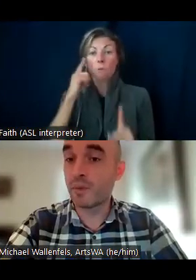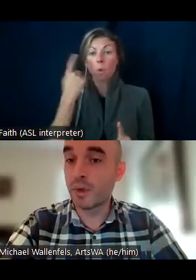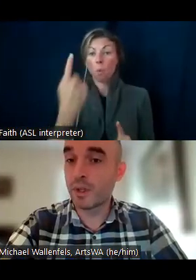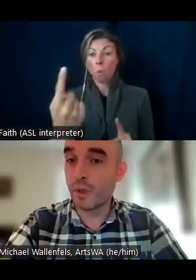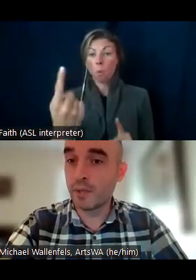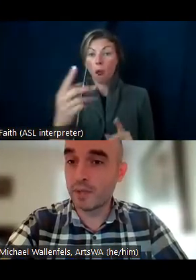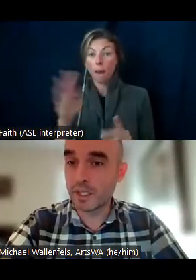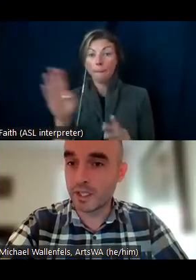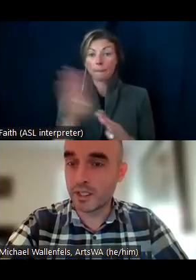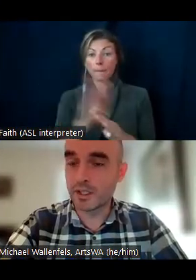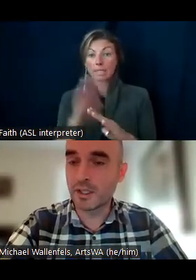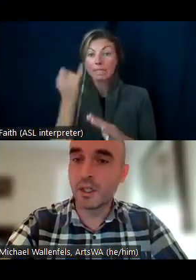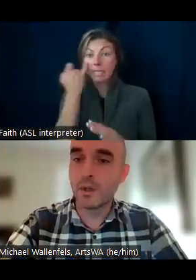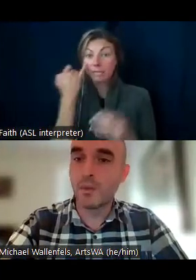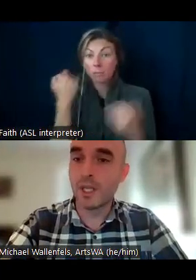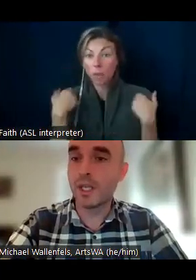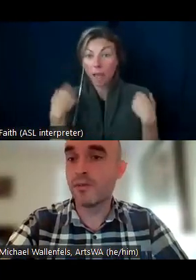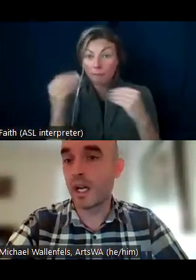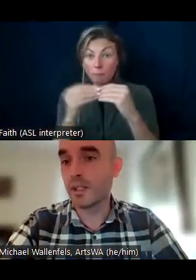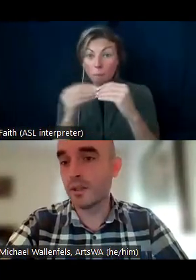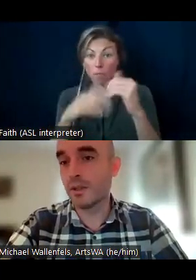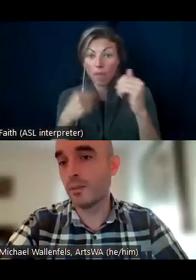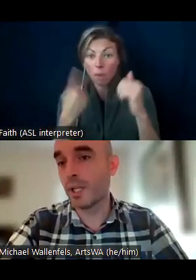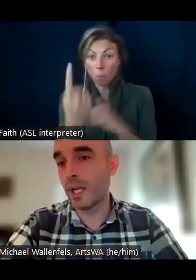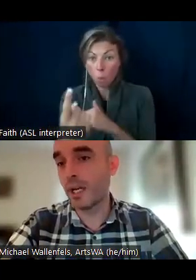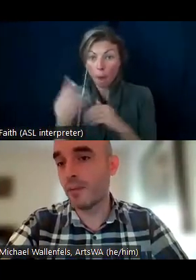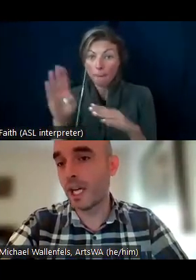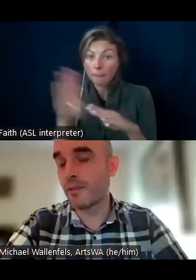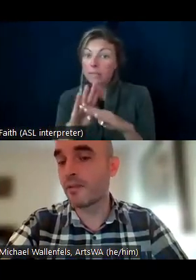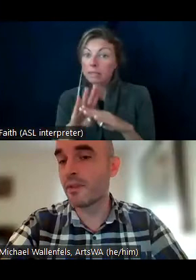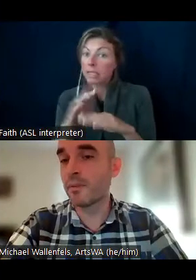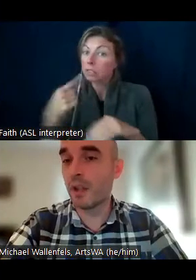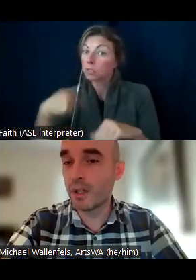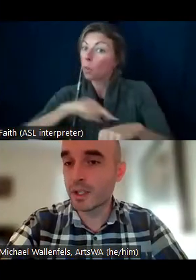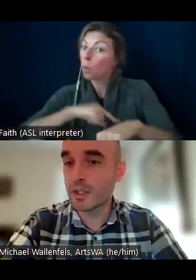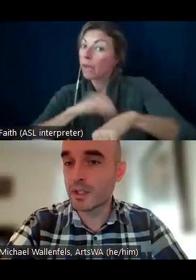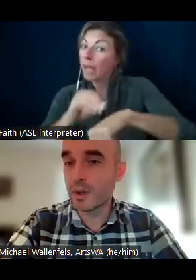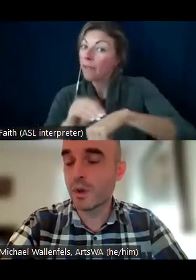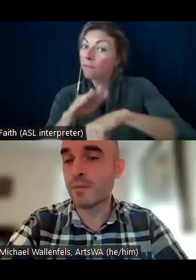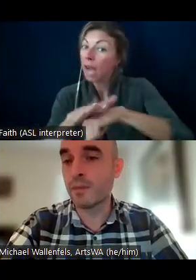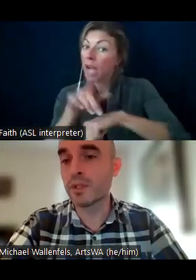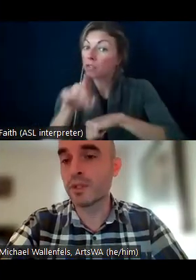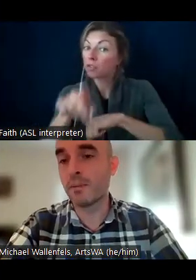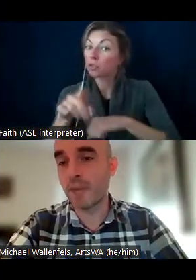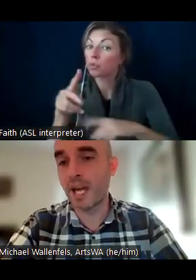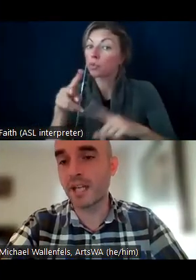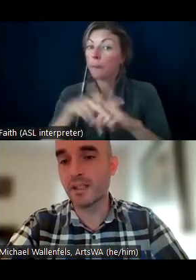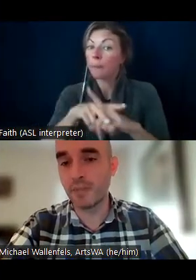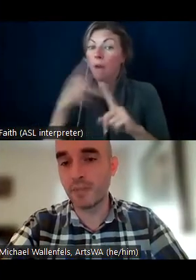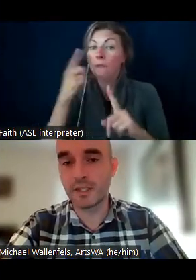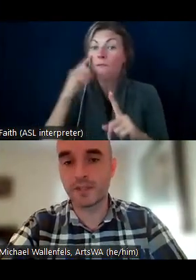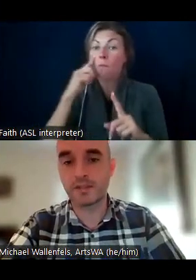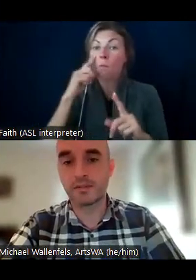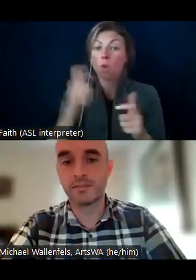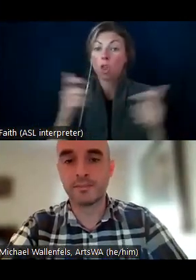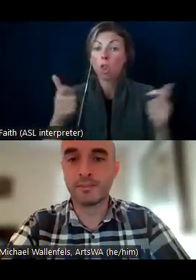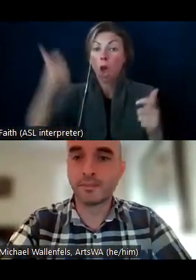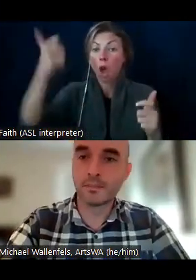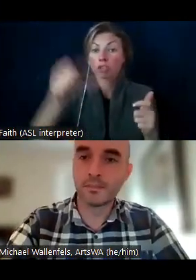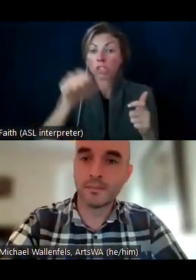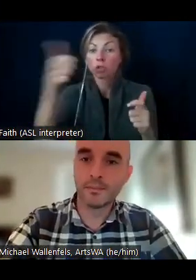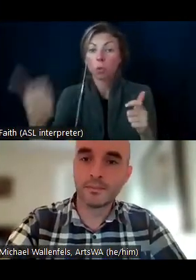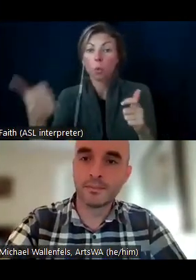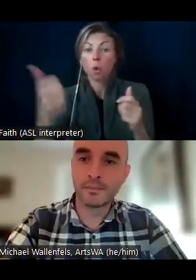그다음에 또 컨벤션 같은 원빈 여러 가지 비즈니스 했을 때한 가지 비즈니스에만 해당하게 신청할 수 있습니다.